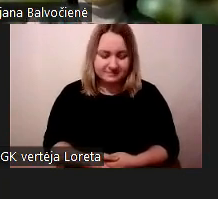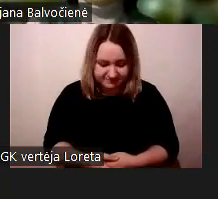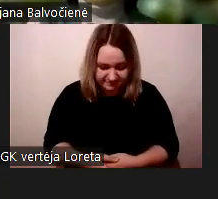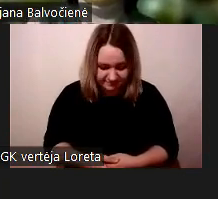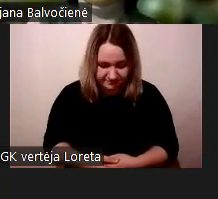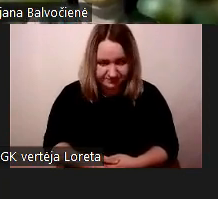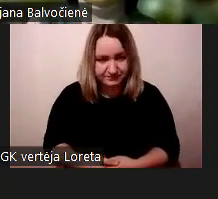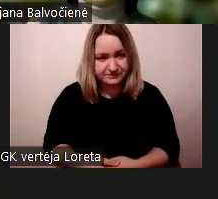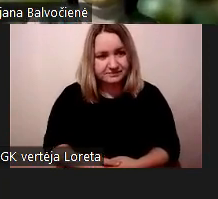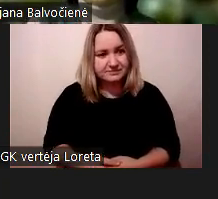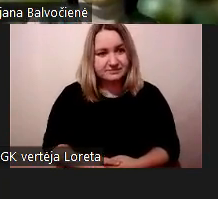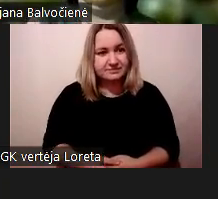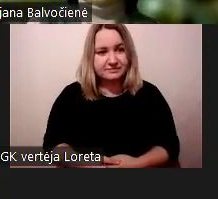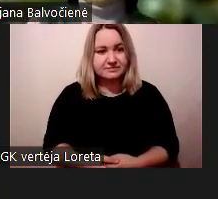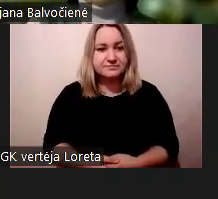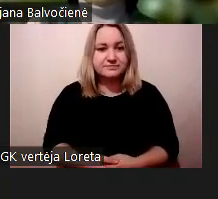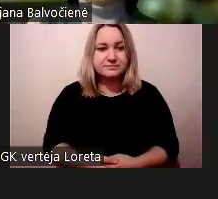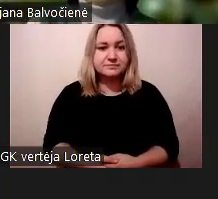Fantastic.